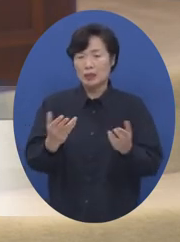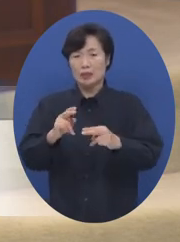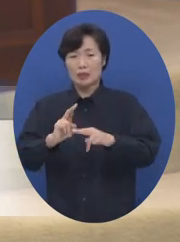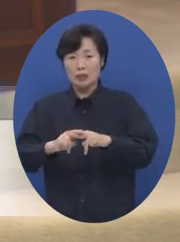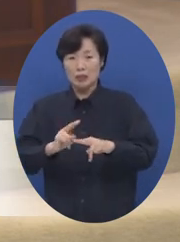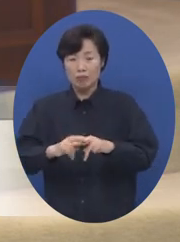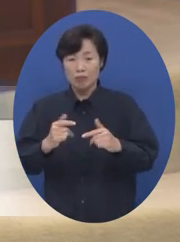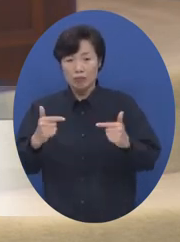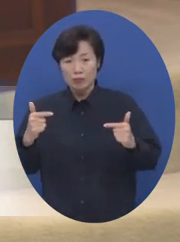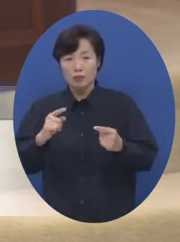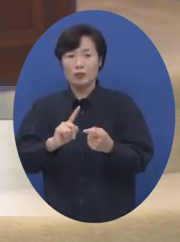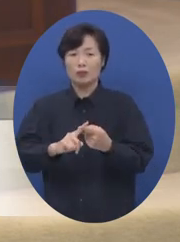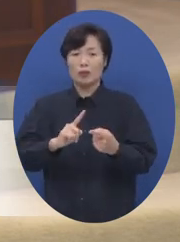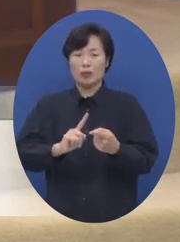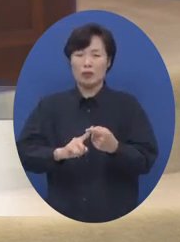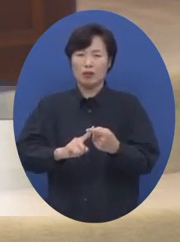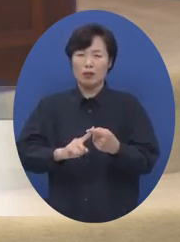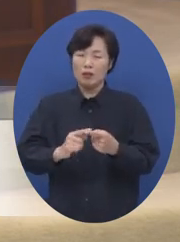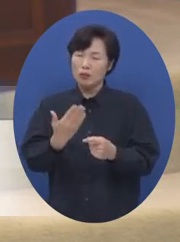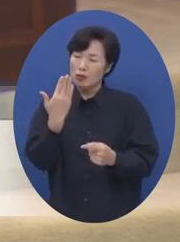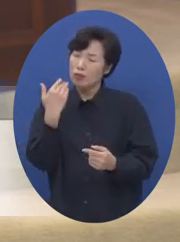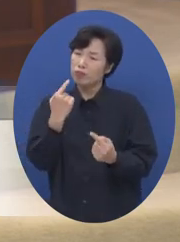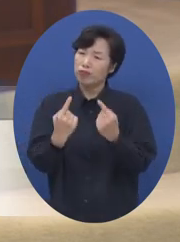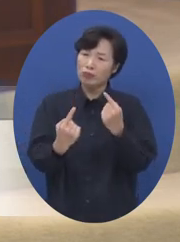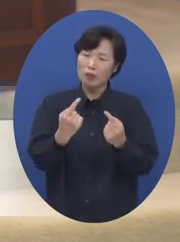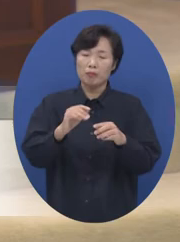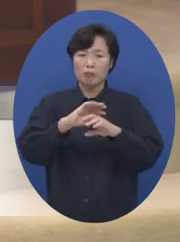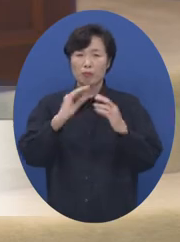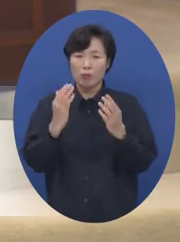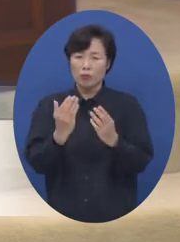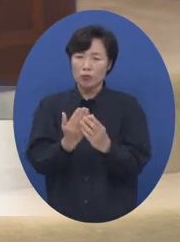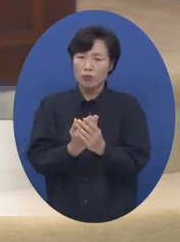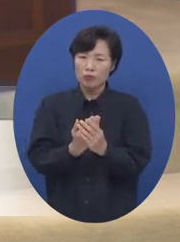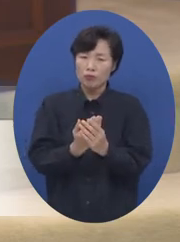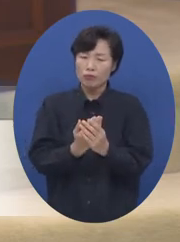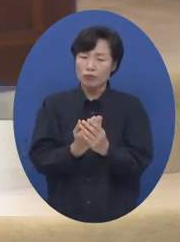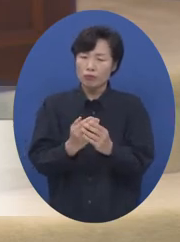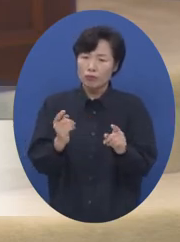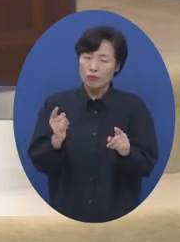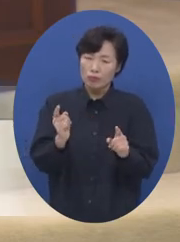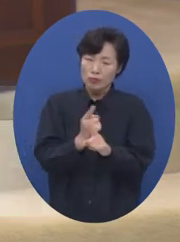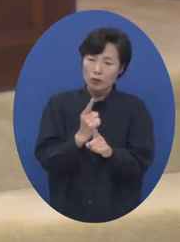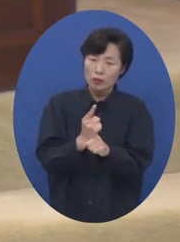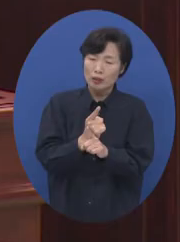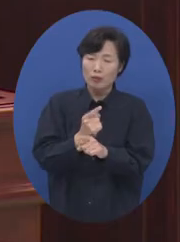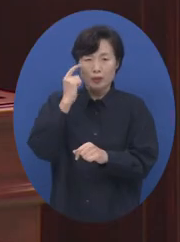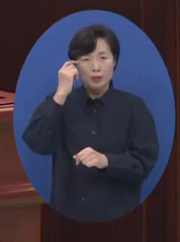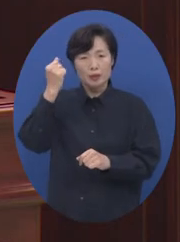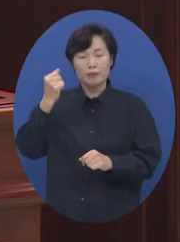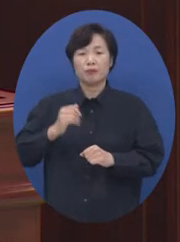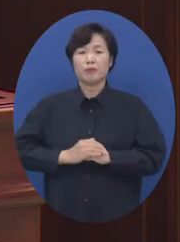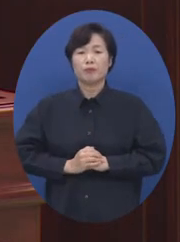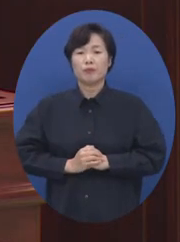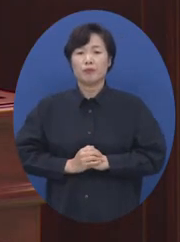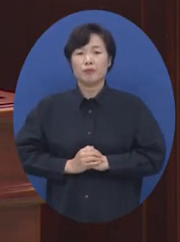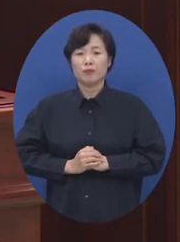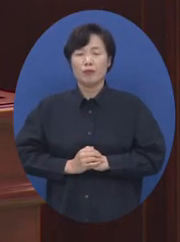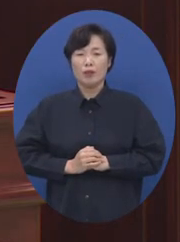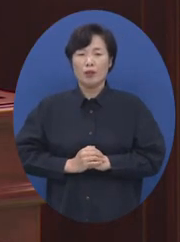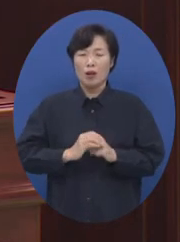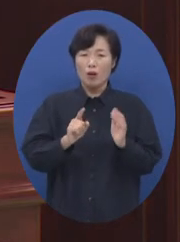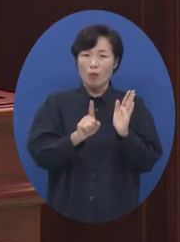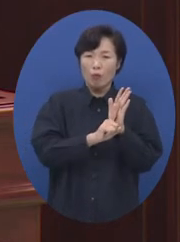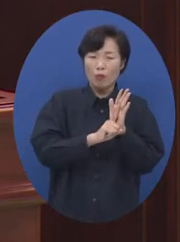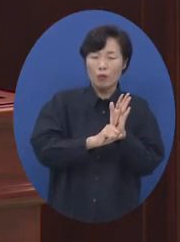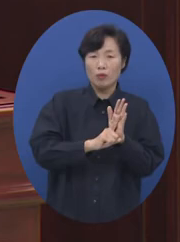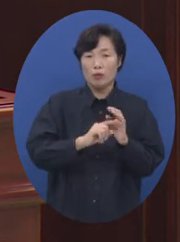그 일자리를 만드는 거라든지 이런 문제들은 좀 많이 이전보다는 개선됐다고 생각합니다. 이와 함께 관광 홍보